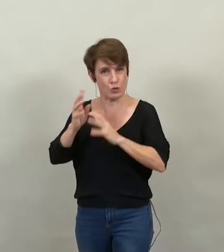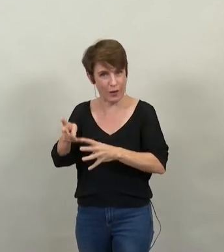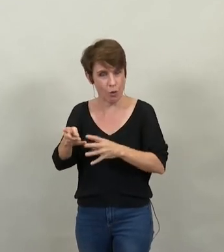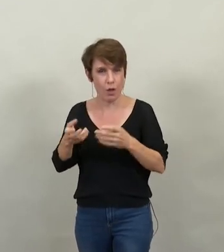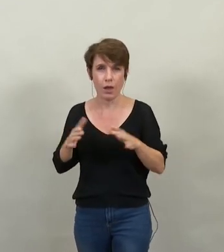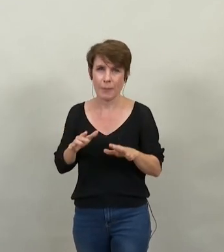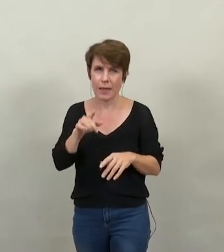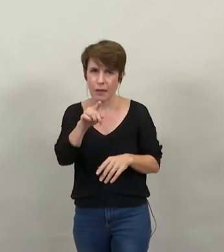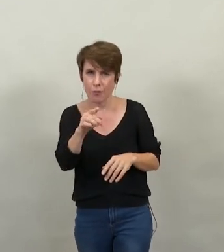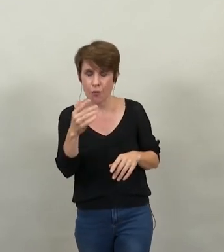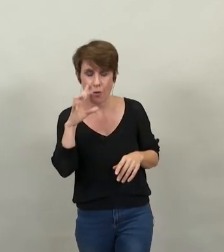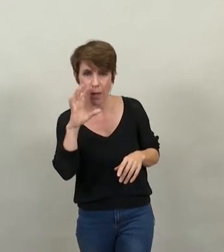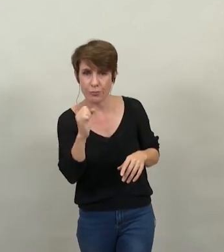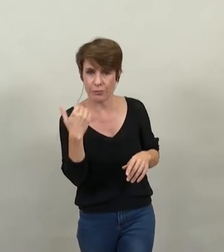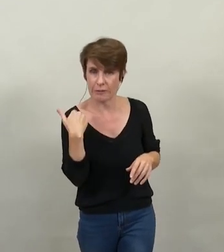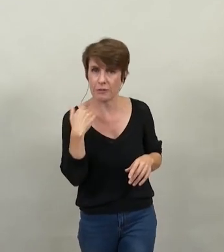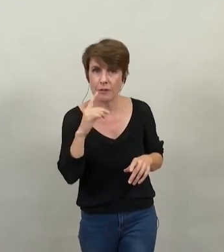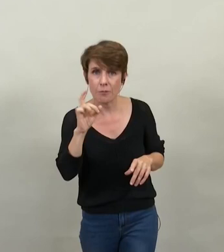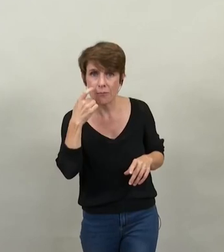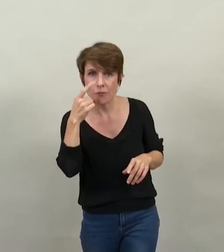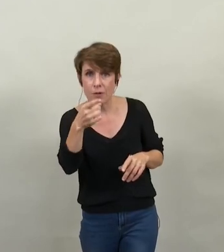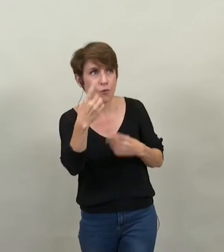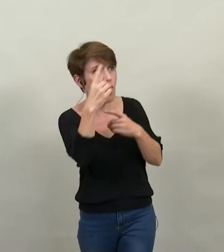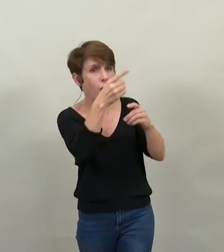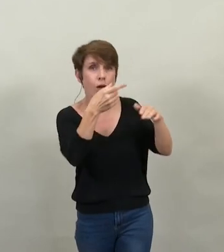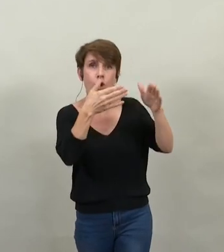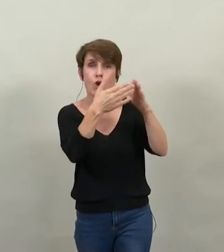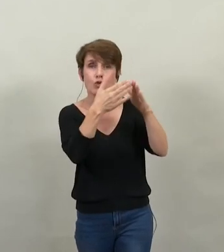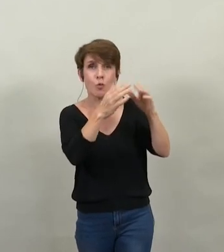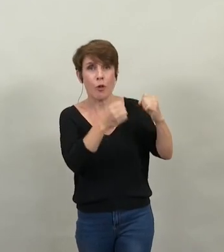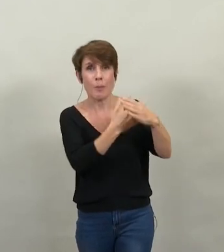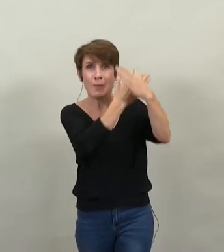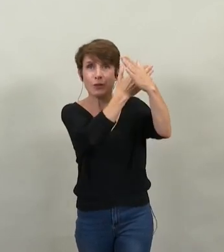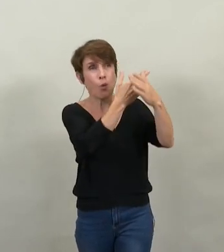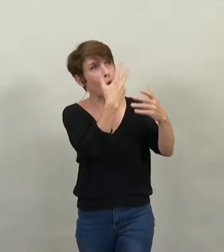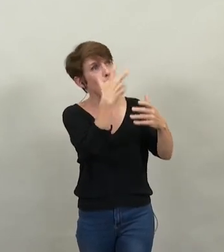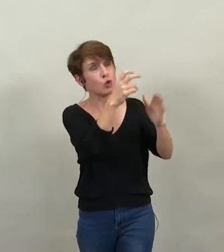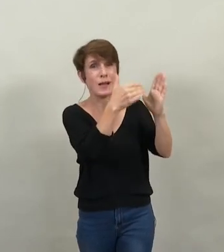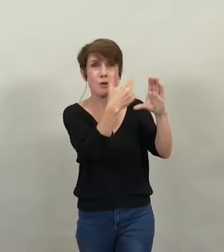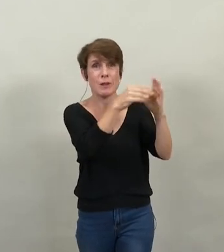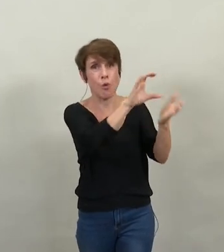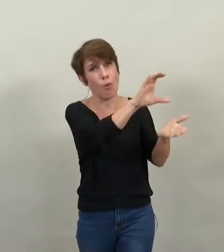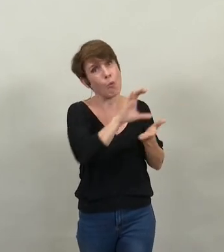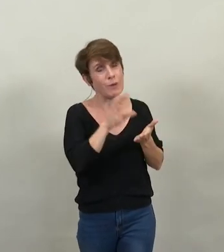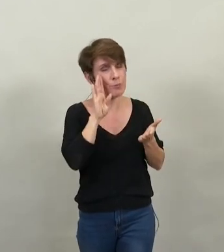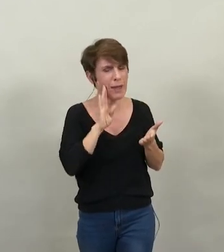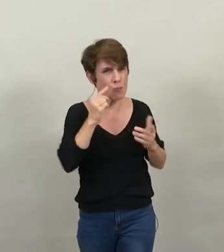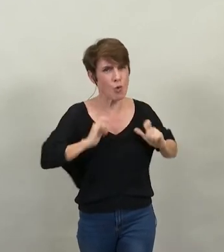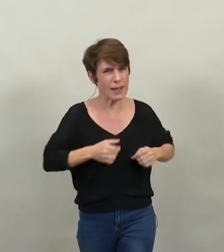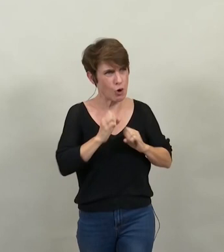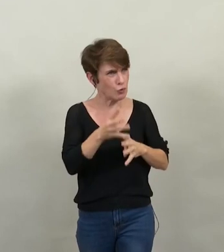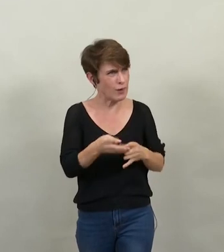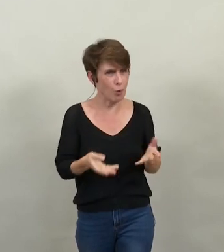Grenoble donc on s'interroge un petit peu de pourquoi avoir demandé 300000 € à la métropole de Grenoble si en en fin de compte cette école du vélo